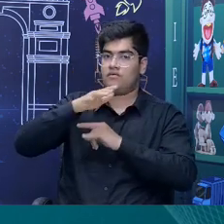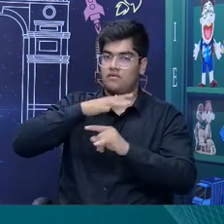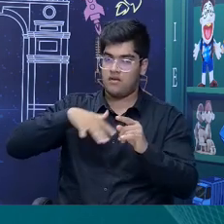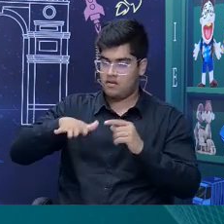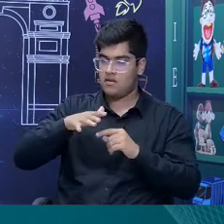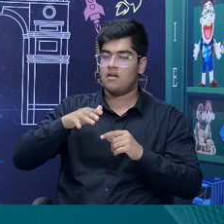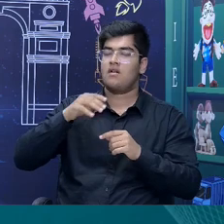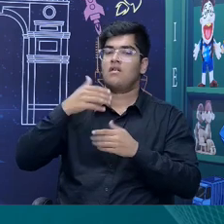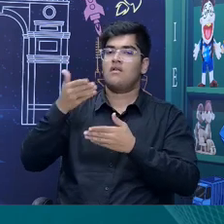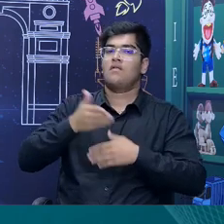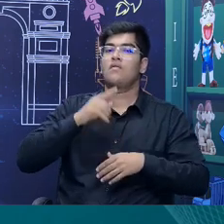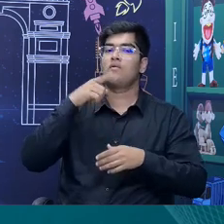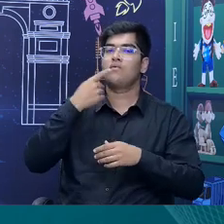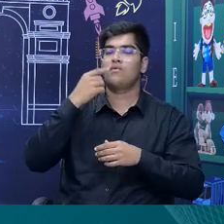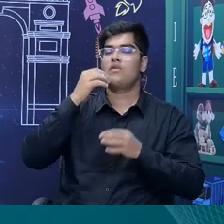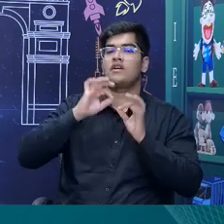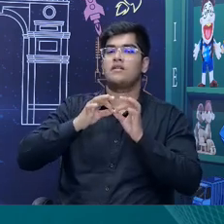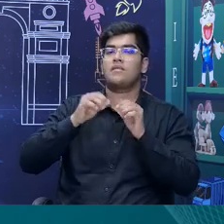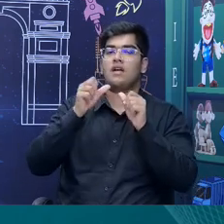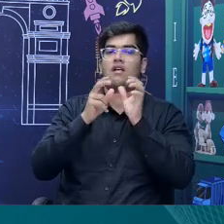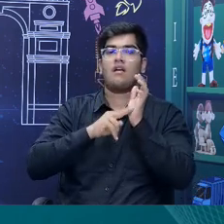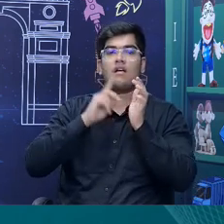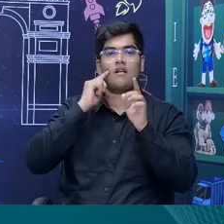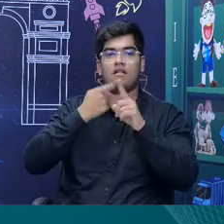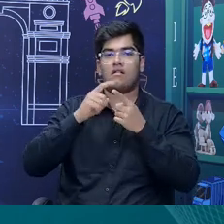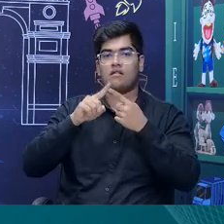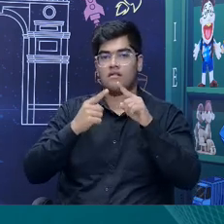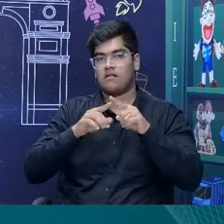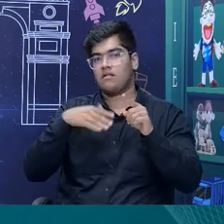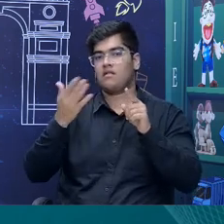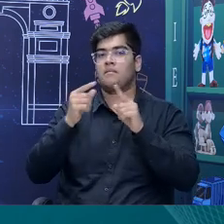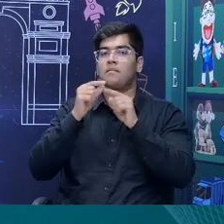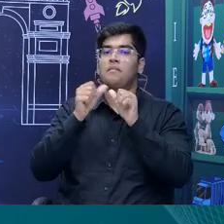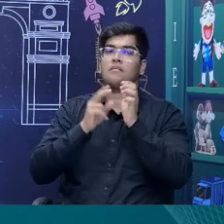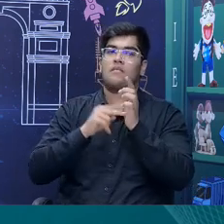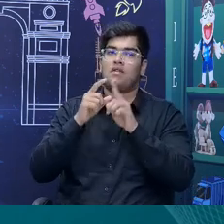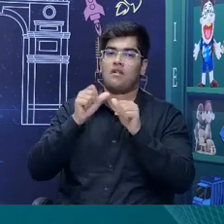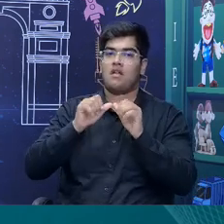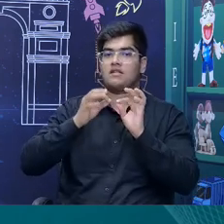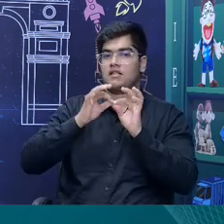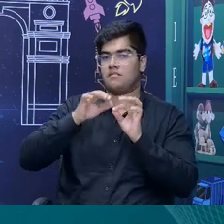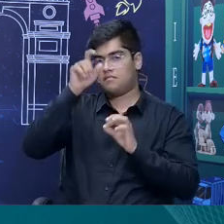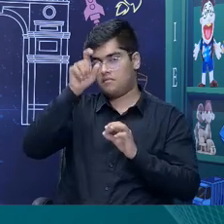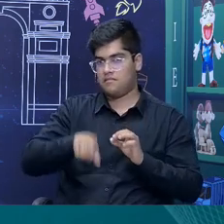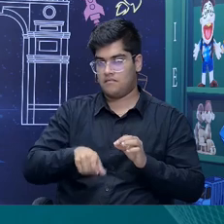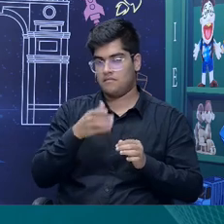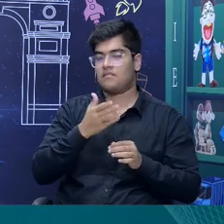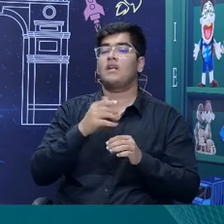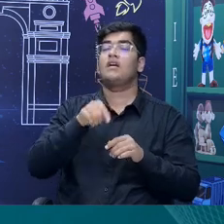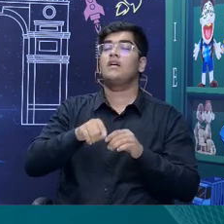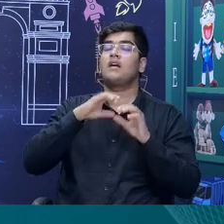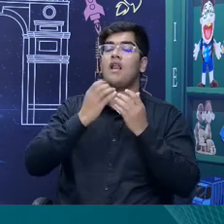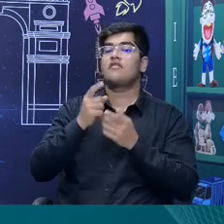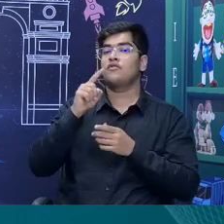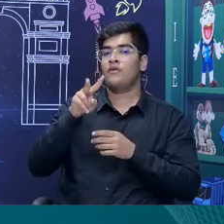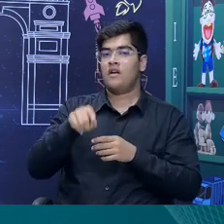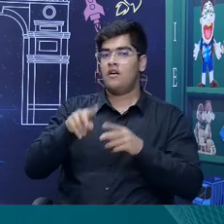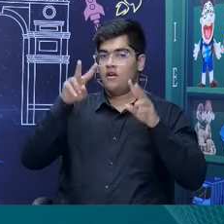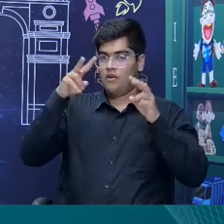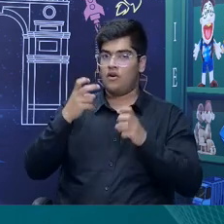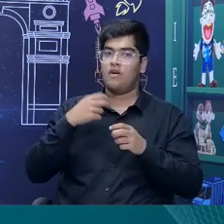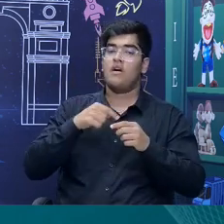आप है श्री अनिकेत पांडा और जैसे हमने आपको बताया की सोशियोलॉजी के 12th स्टैंडर्ड के स्टूडेंट के लिए टॉपिक है हमारे